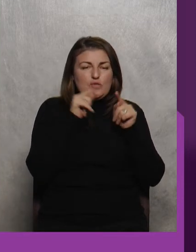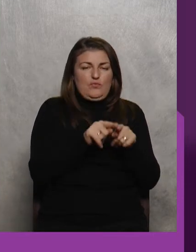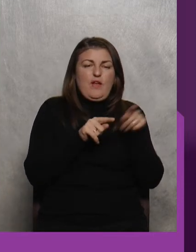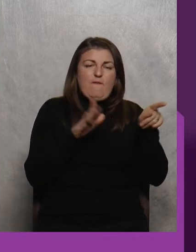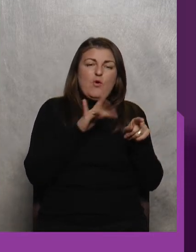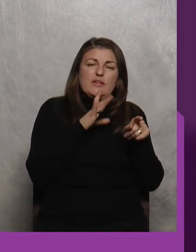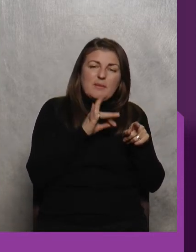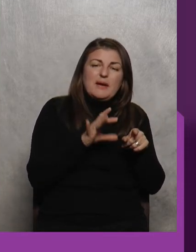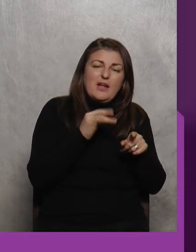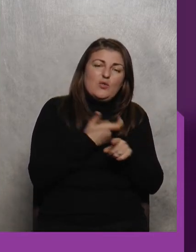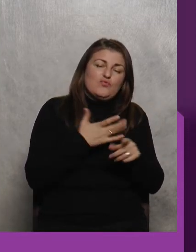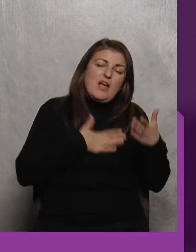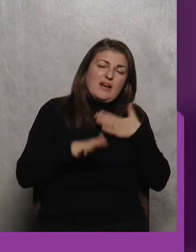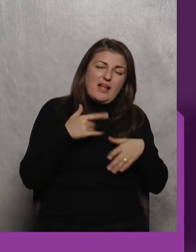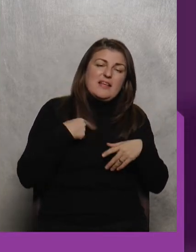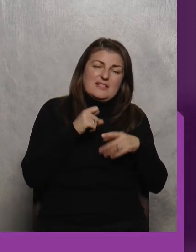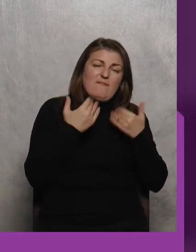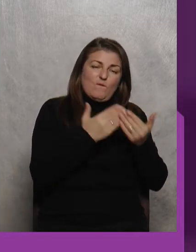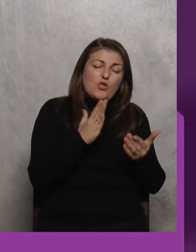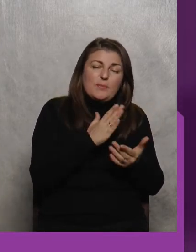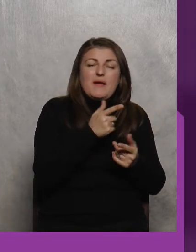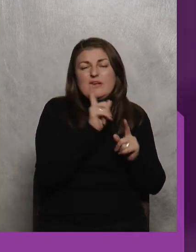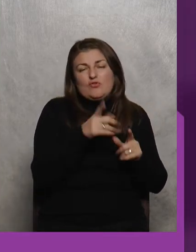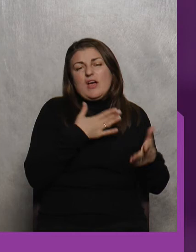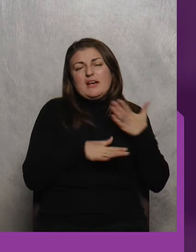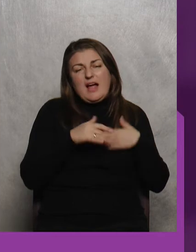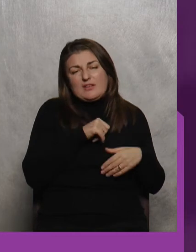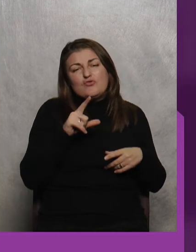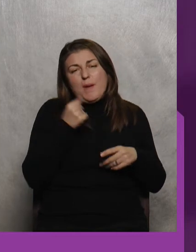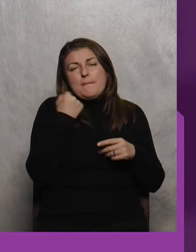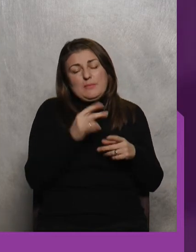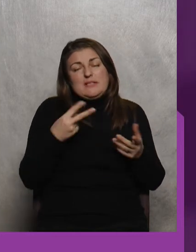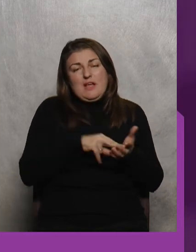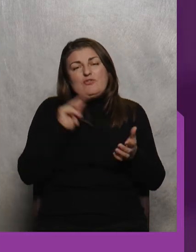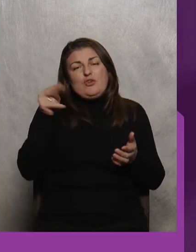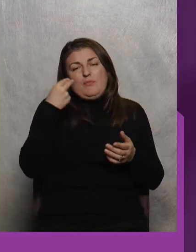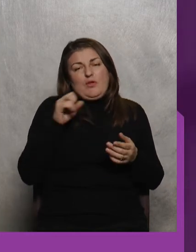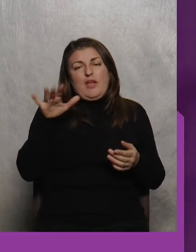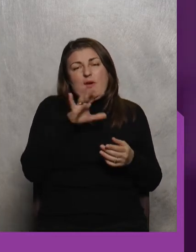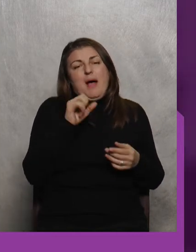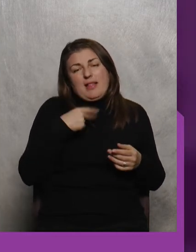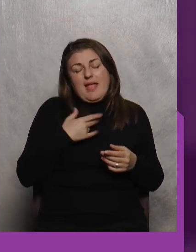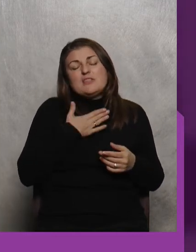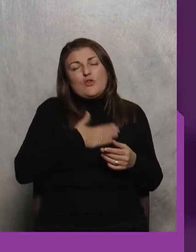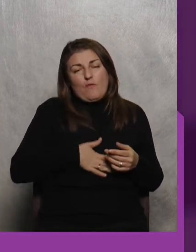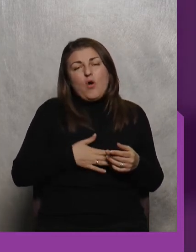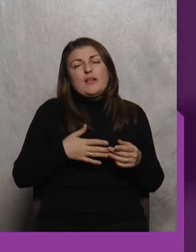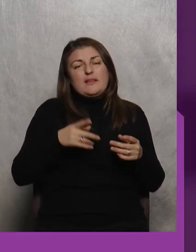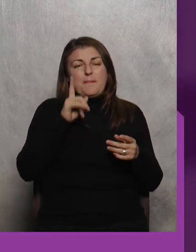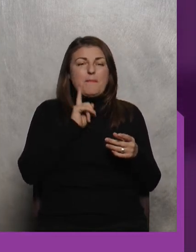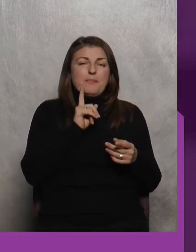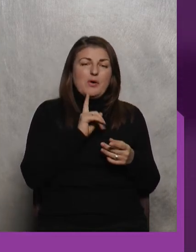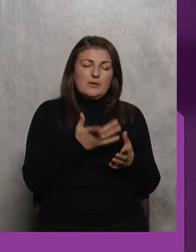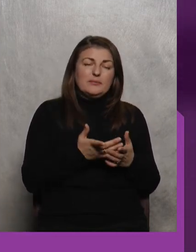сконцентрувався Володимир, і дуже радий я за Володимира, і він сам радий, що переміг і став чемпіоном Європи. Але я задоволений. І поки...